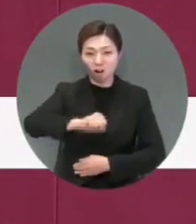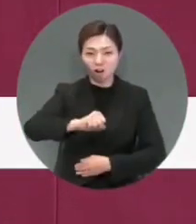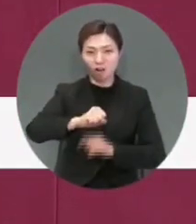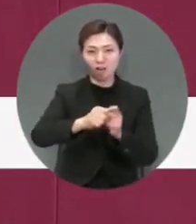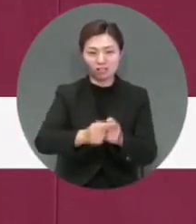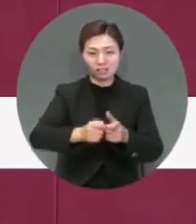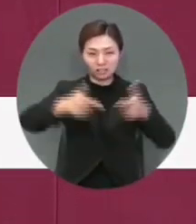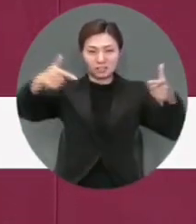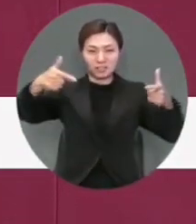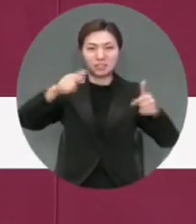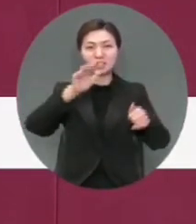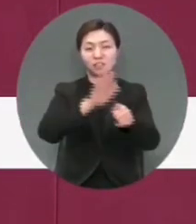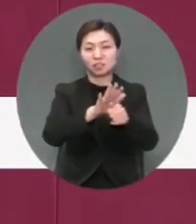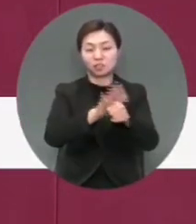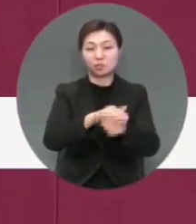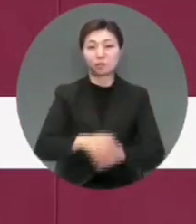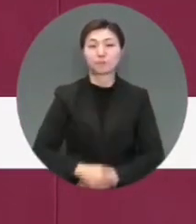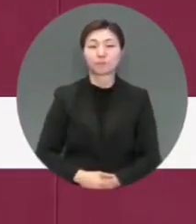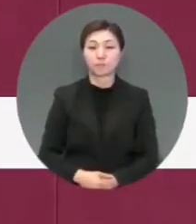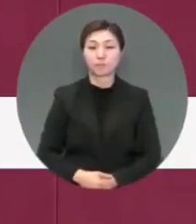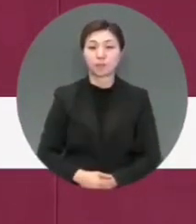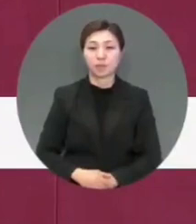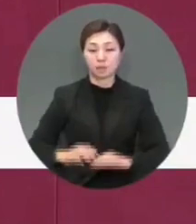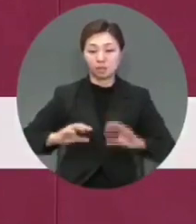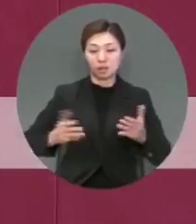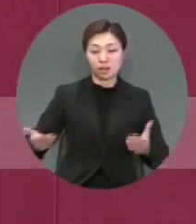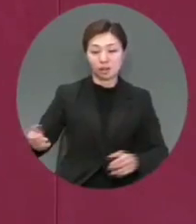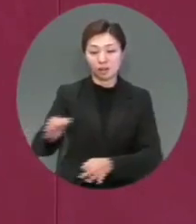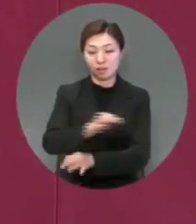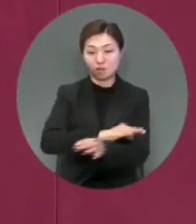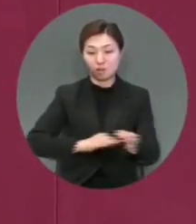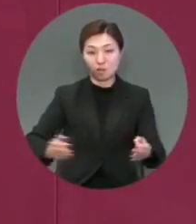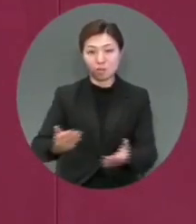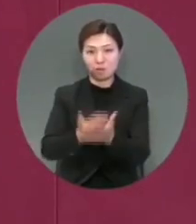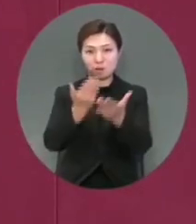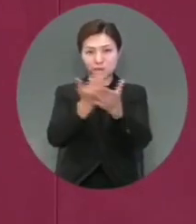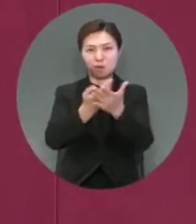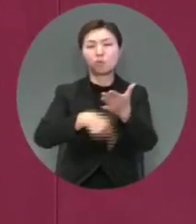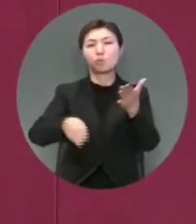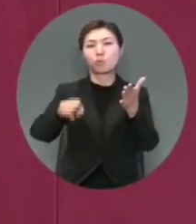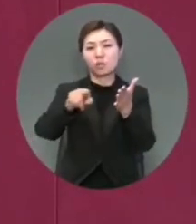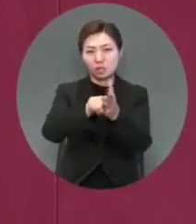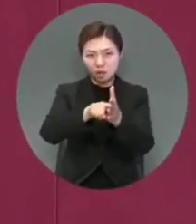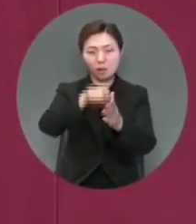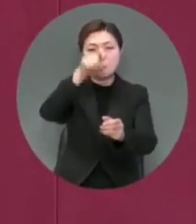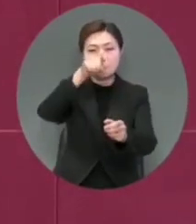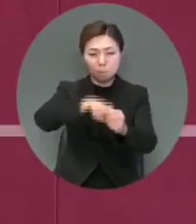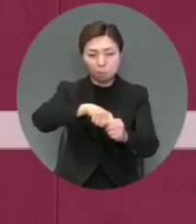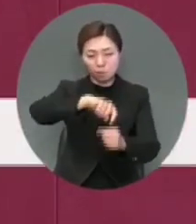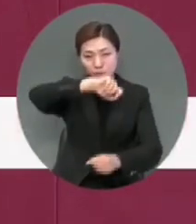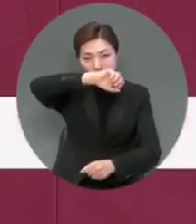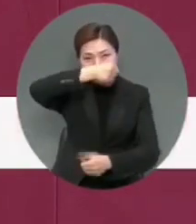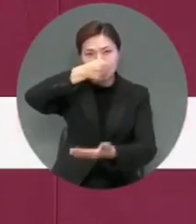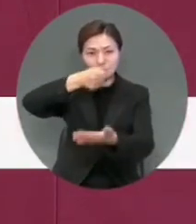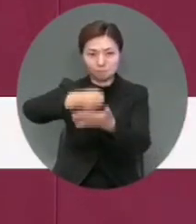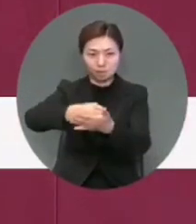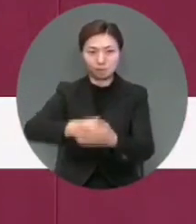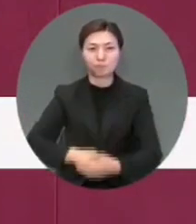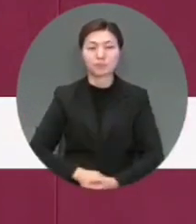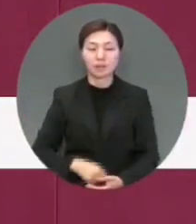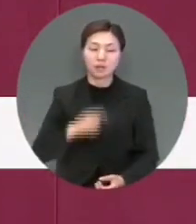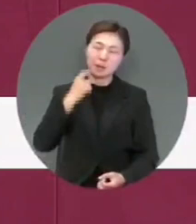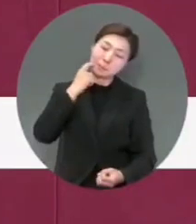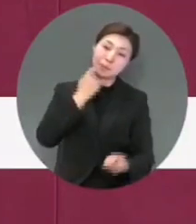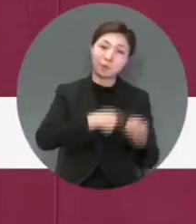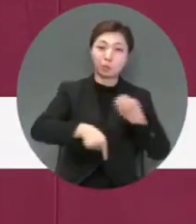창출과 성장 동력 확보에 예산 배정에 중점을 두도록 하겠습니다. 원전,